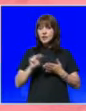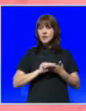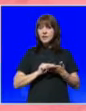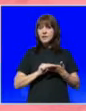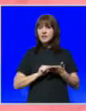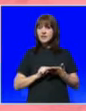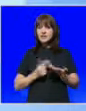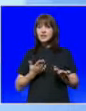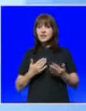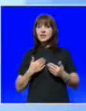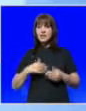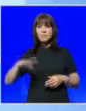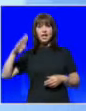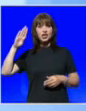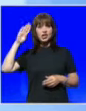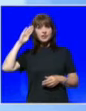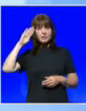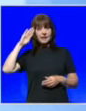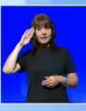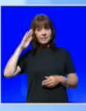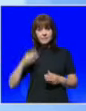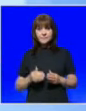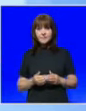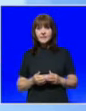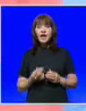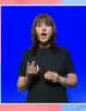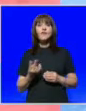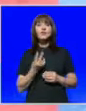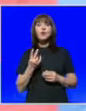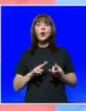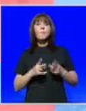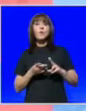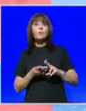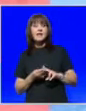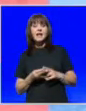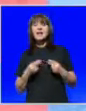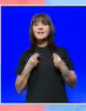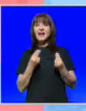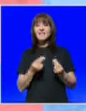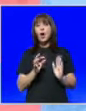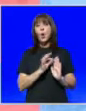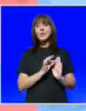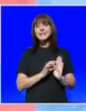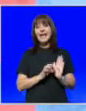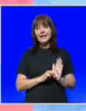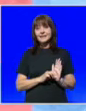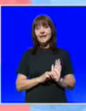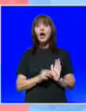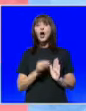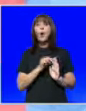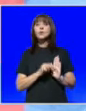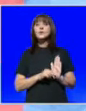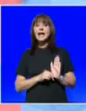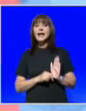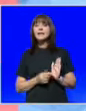по-голяма интердисциплинарност между отделни учебни дисциплини. И второ, промяна в оценяването, като оценяването да е насочено